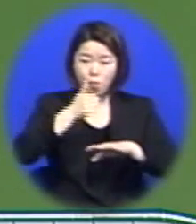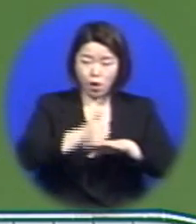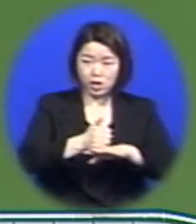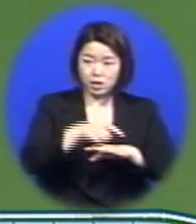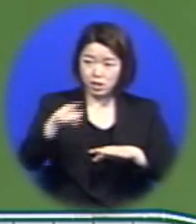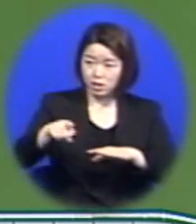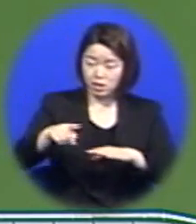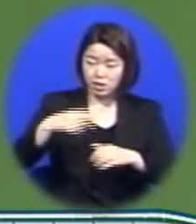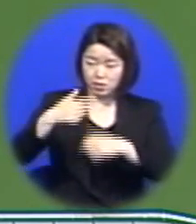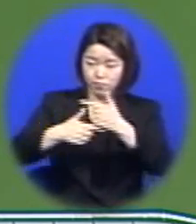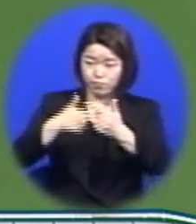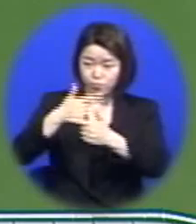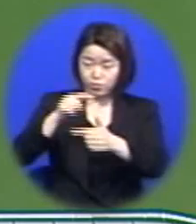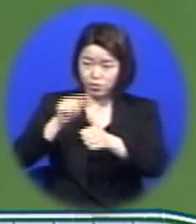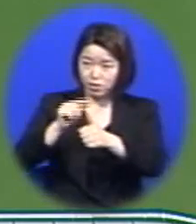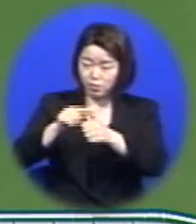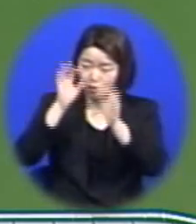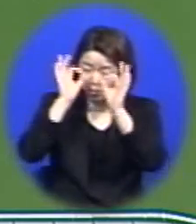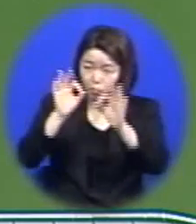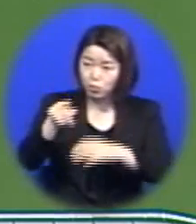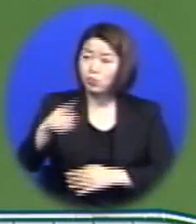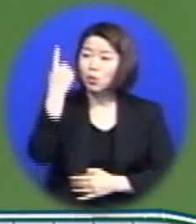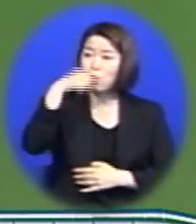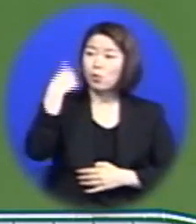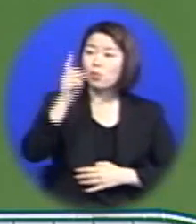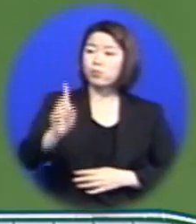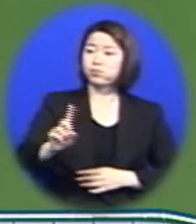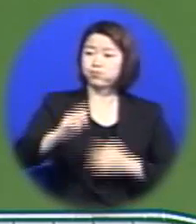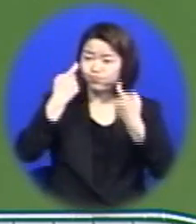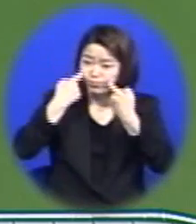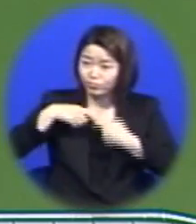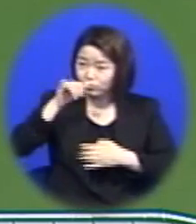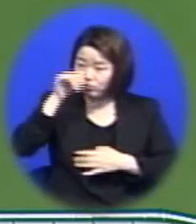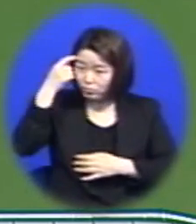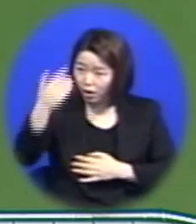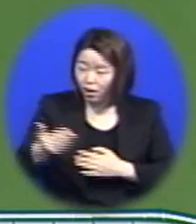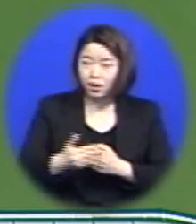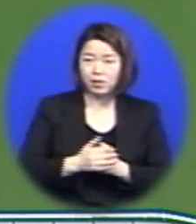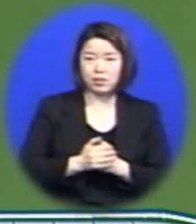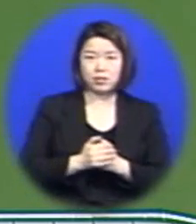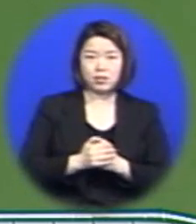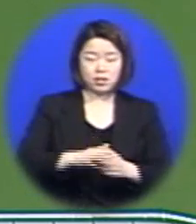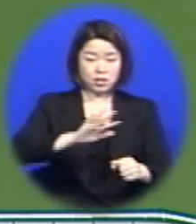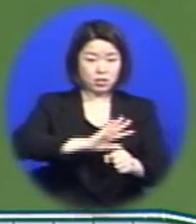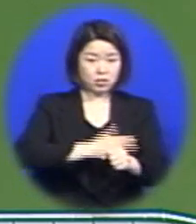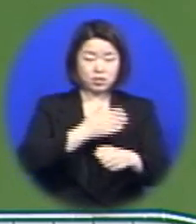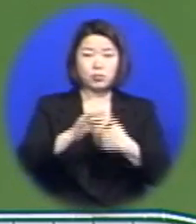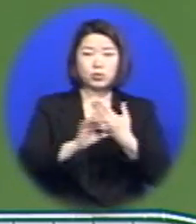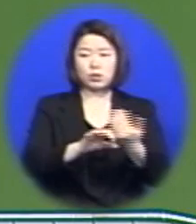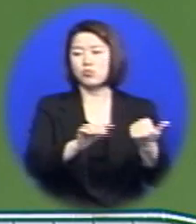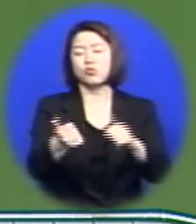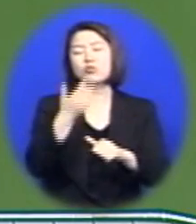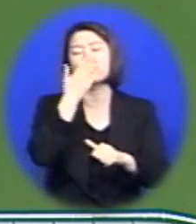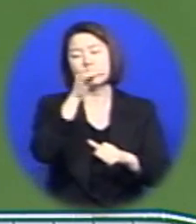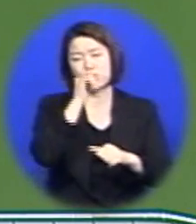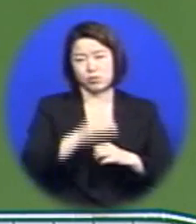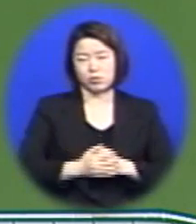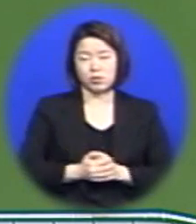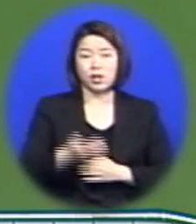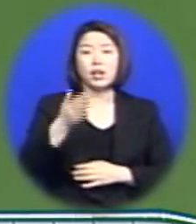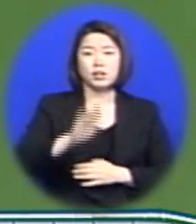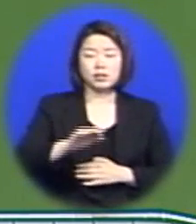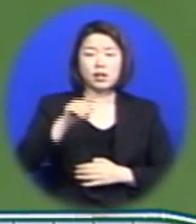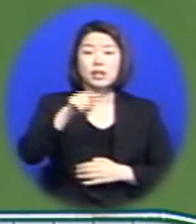보고 깜짝 놀라서 묻습니다네 얼굴이 왜이 모양이냐 잘못하면 죽을 수도 있는 일이에요